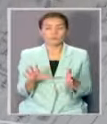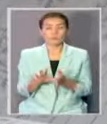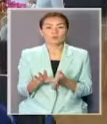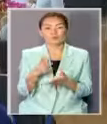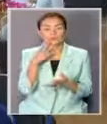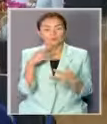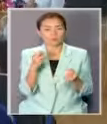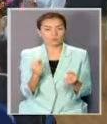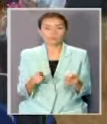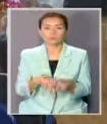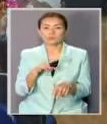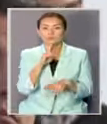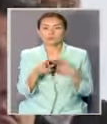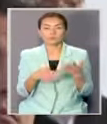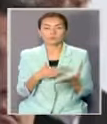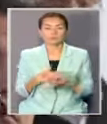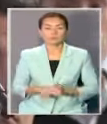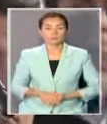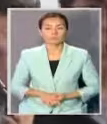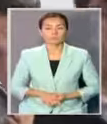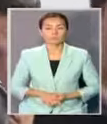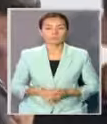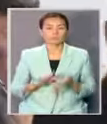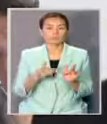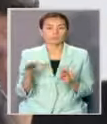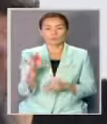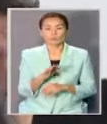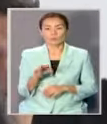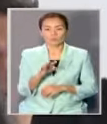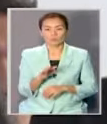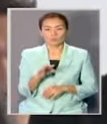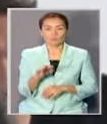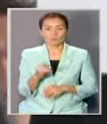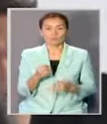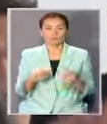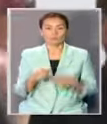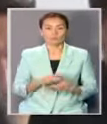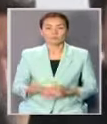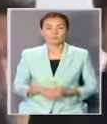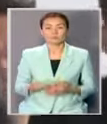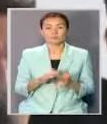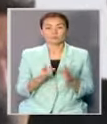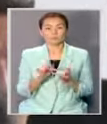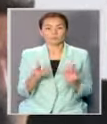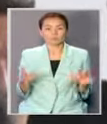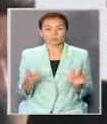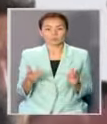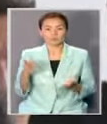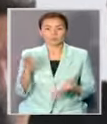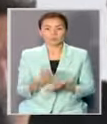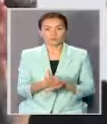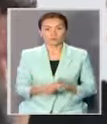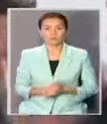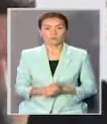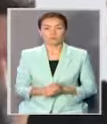жарығының жиі сөнетініне шағымданды. Интернет мәселесі жаңағы. Біздер ауылға интернет келіп тұр,